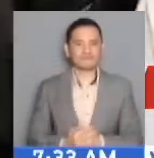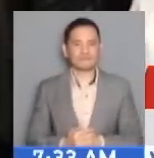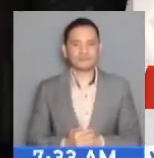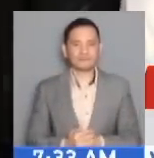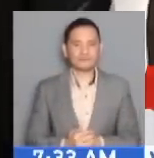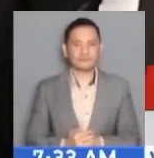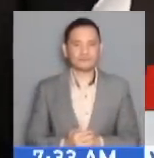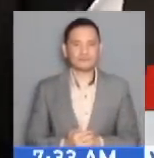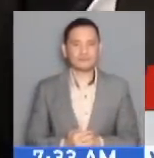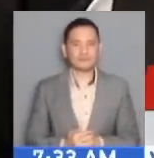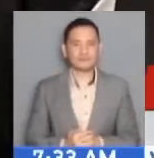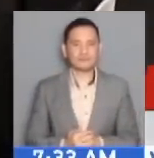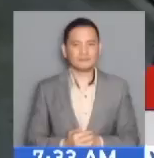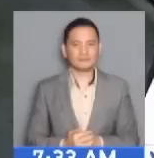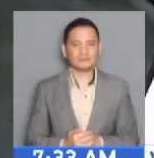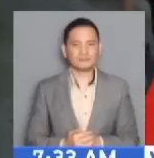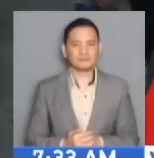eh.